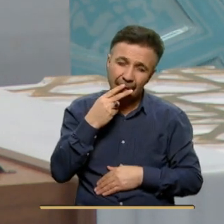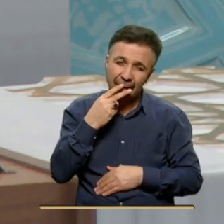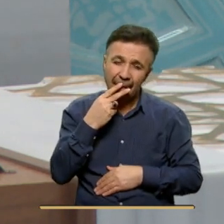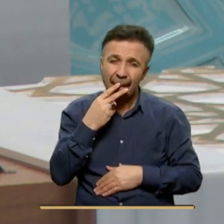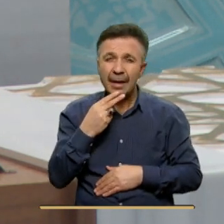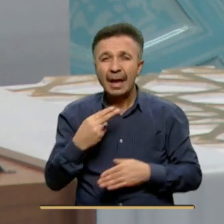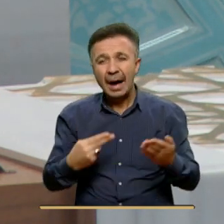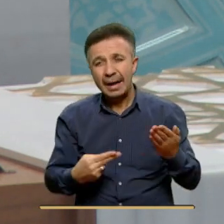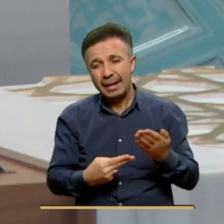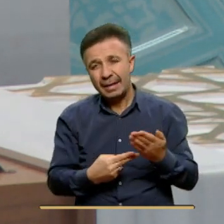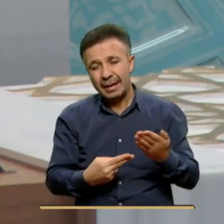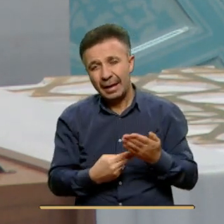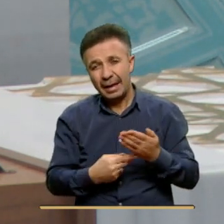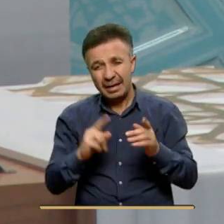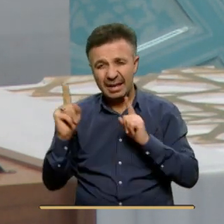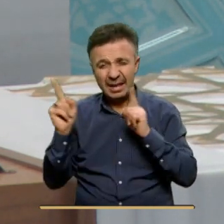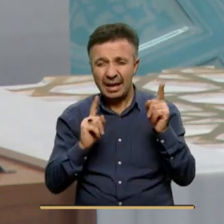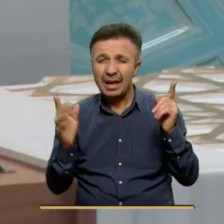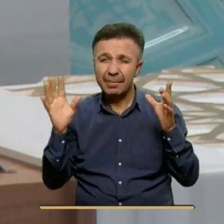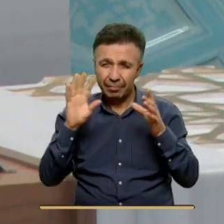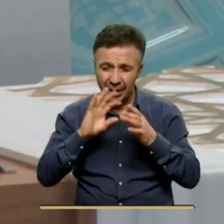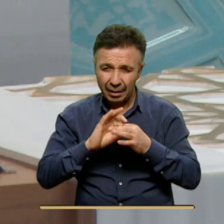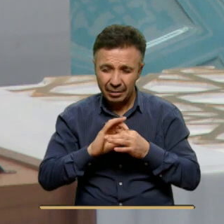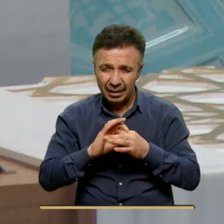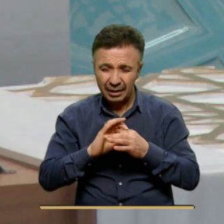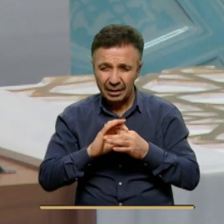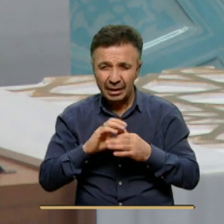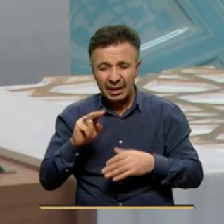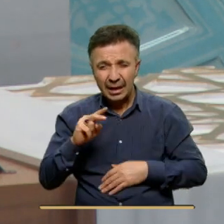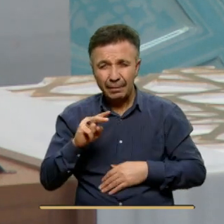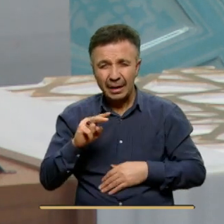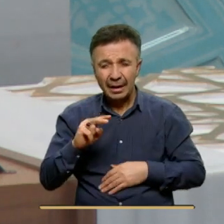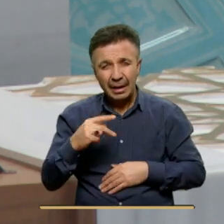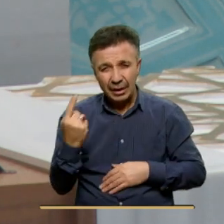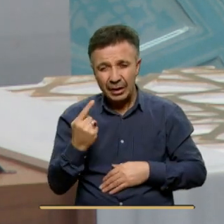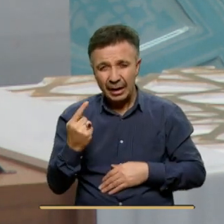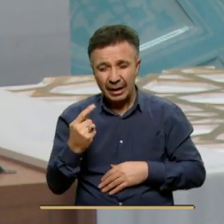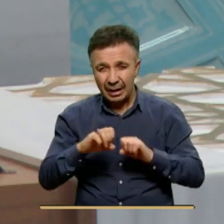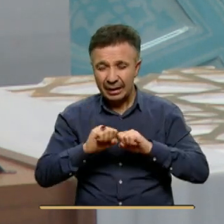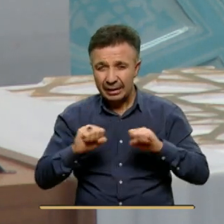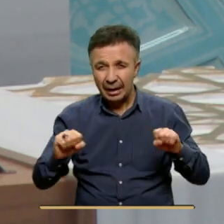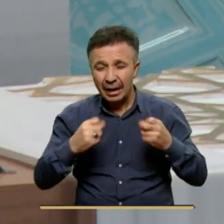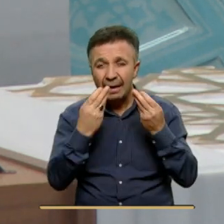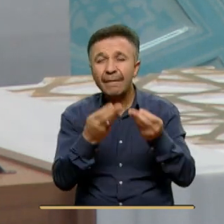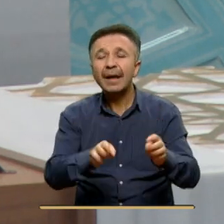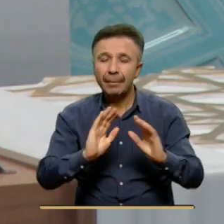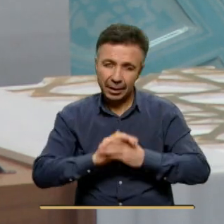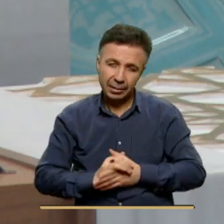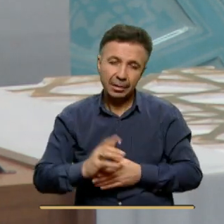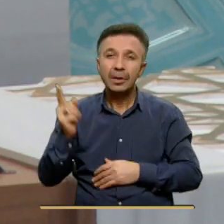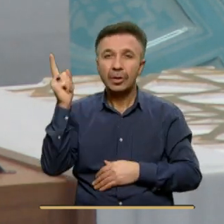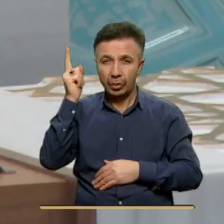teknolojik bağımlılıklar ve benzerleri ile zehirleyerek sağlığına yazık edemez.